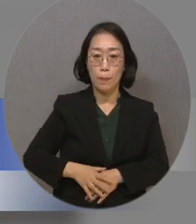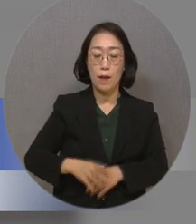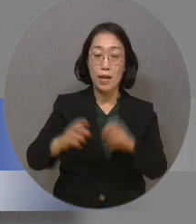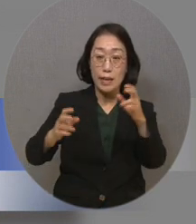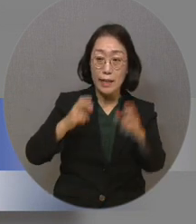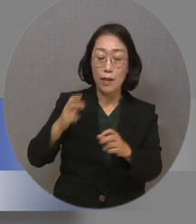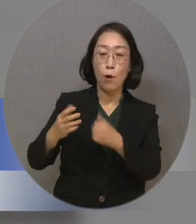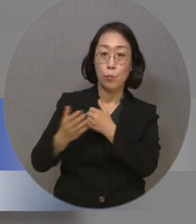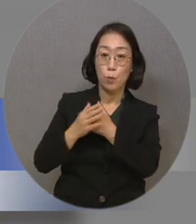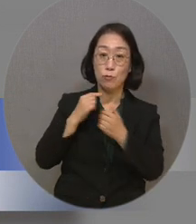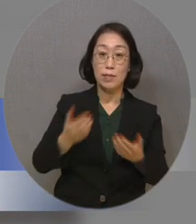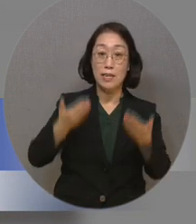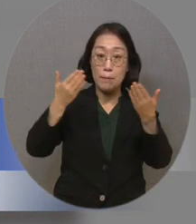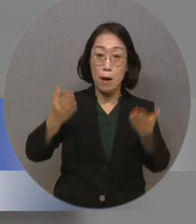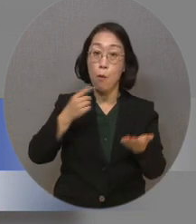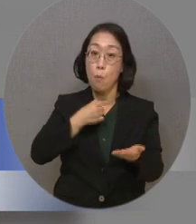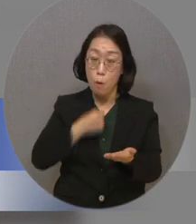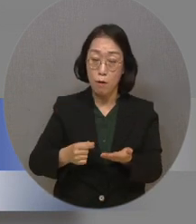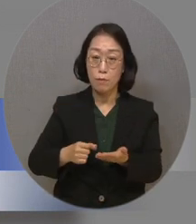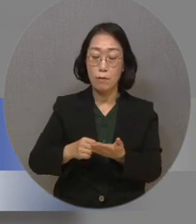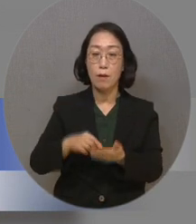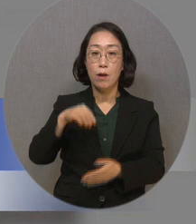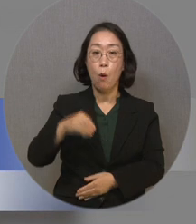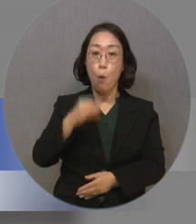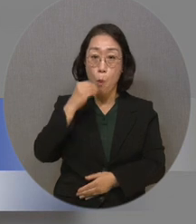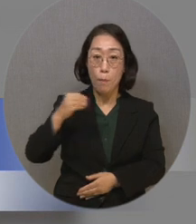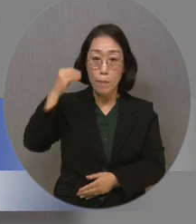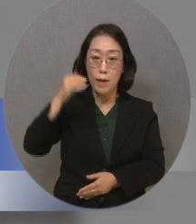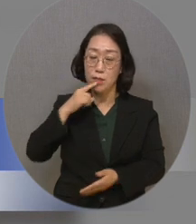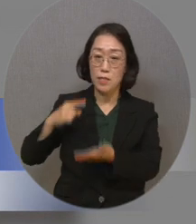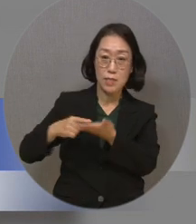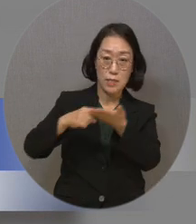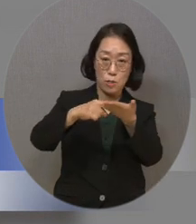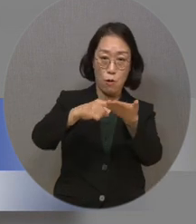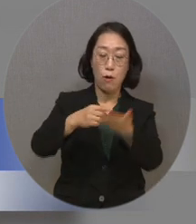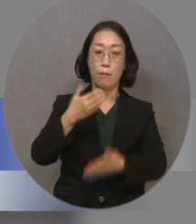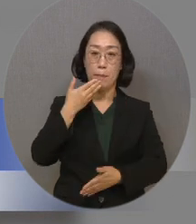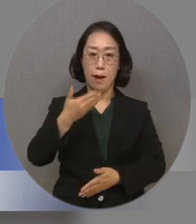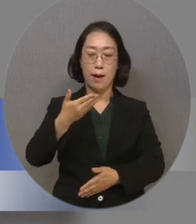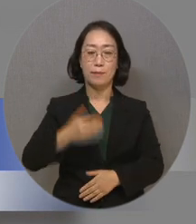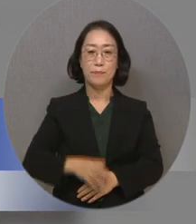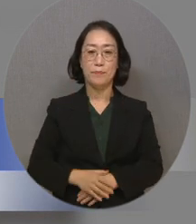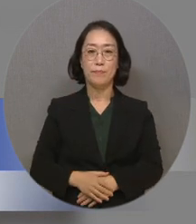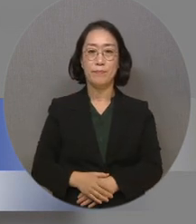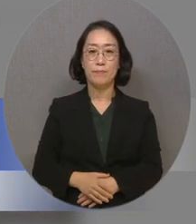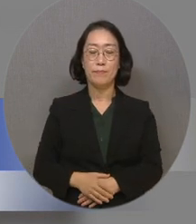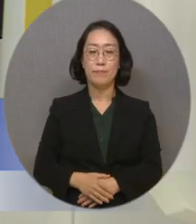활동 참여를 희망하는 기업은 기빙플러스 홈페이지로 문의하면 됩니다.